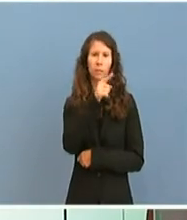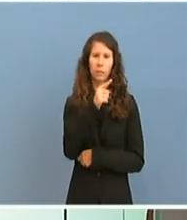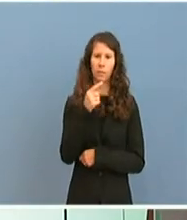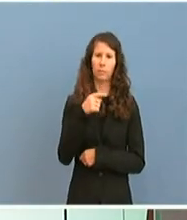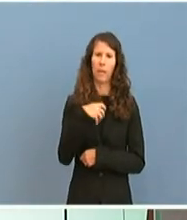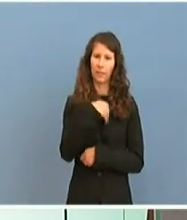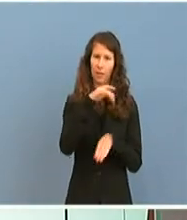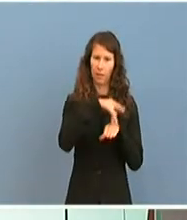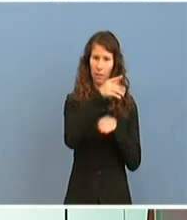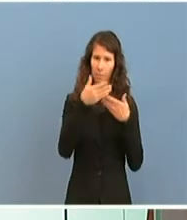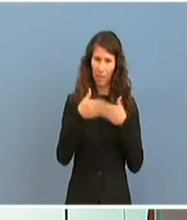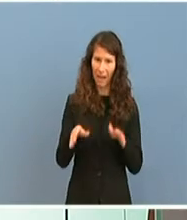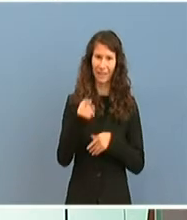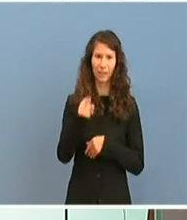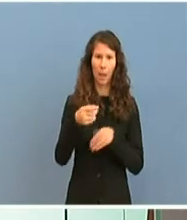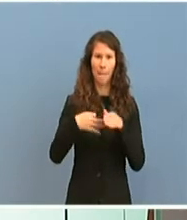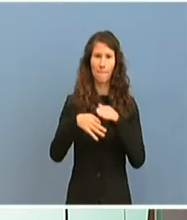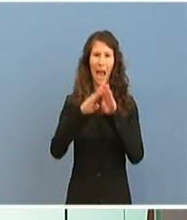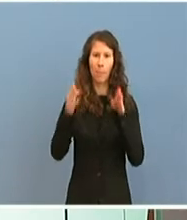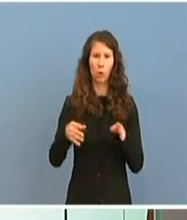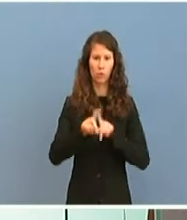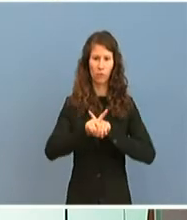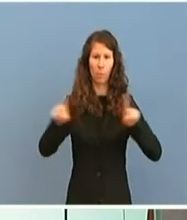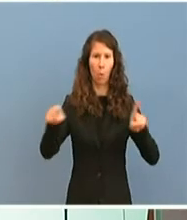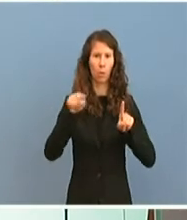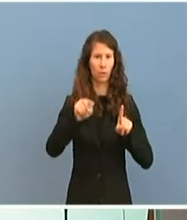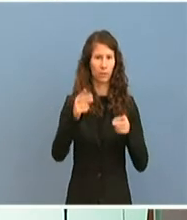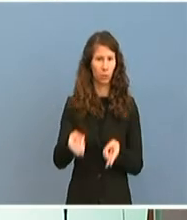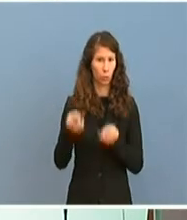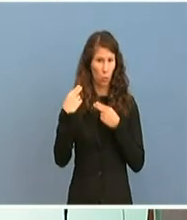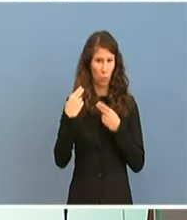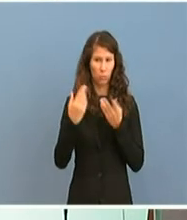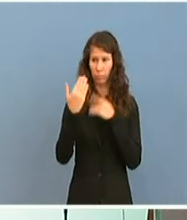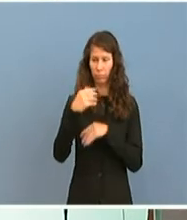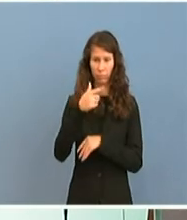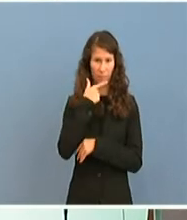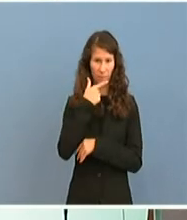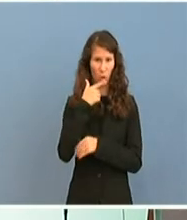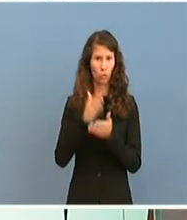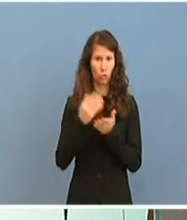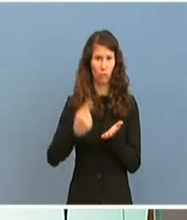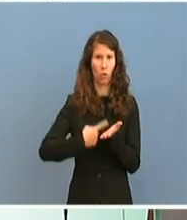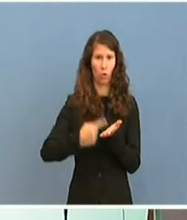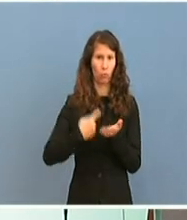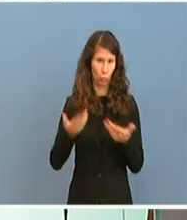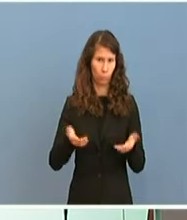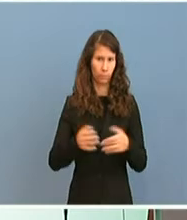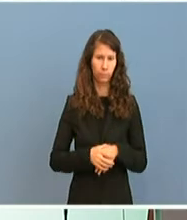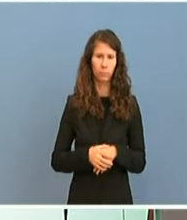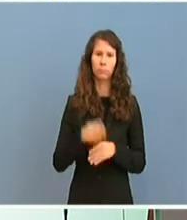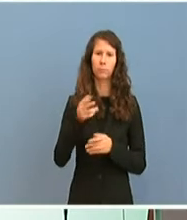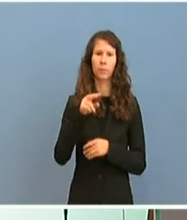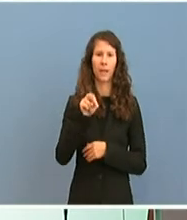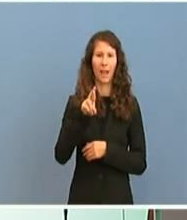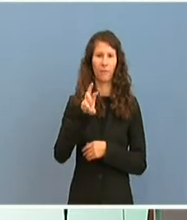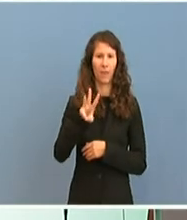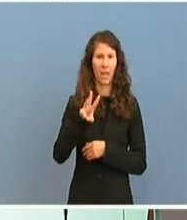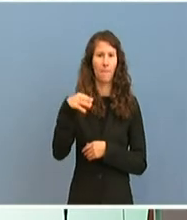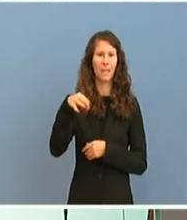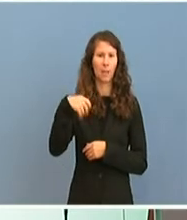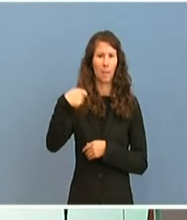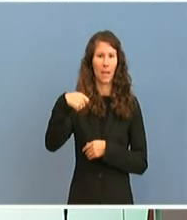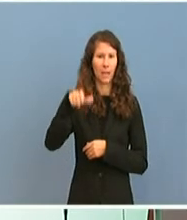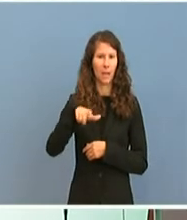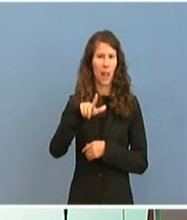dieses Beherbergungsverbots überhaupt nachzudenken, bereits am Mittwoch? Das wird ja gefordert. Auch unter anderem ist der NRW-Ministerpräsident Armin Laschet damit nicht